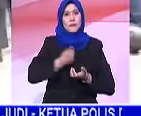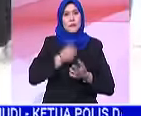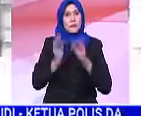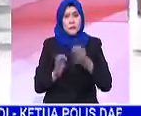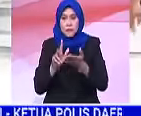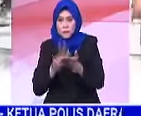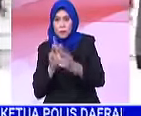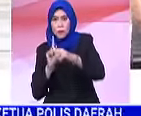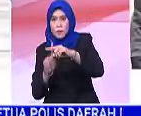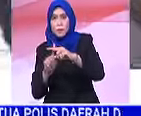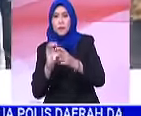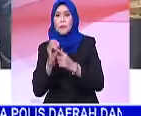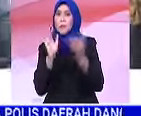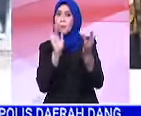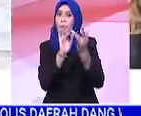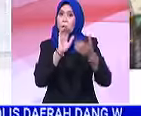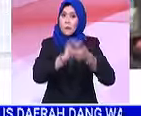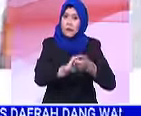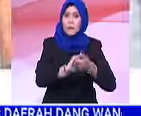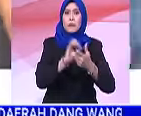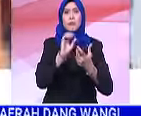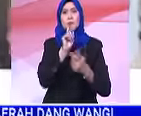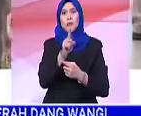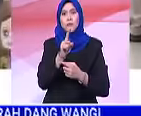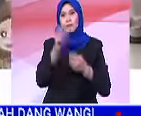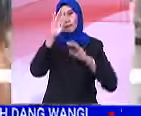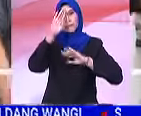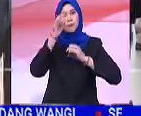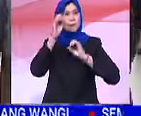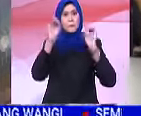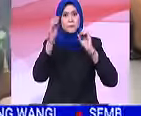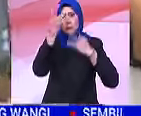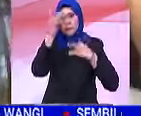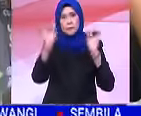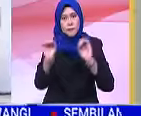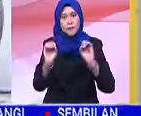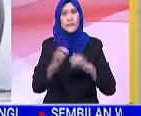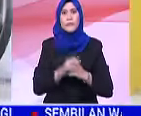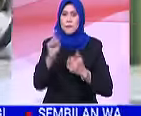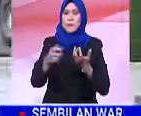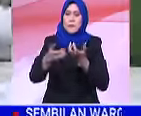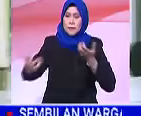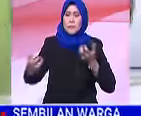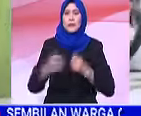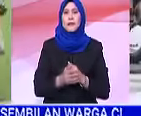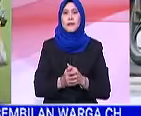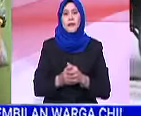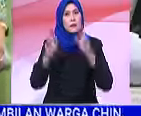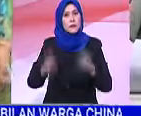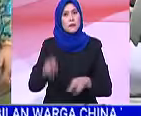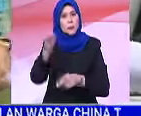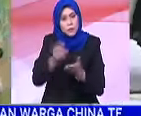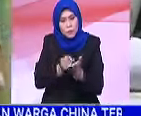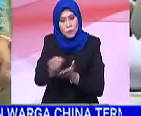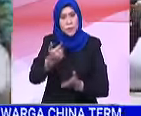atau ditakrifkan sebagai kontak rapat sekalipun tidak bergejala. Al-Sultan Abdullah bertitah agar rakyat sewajarnya jujur pada